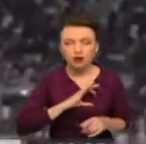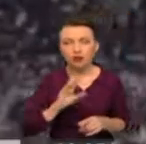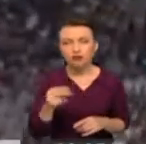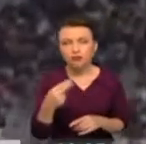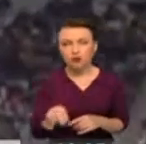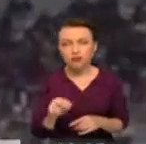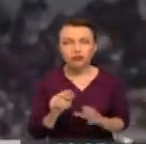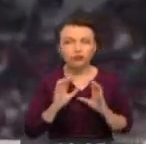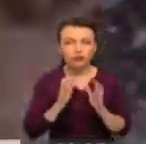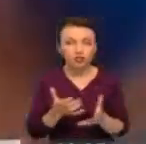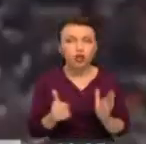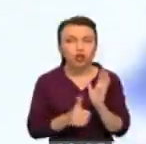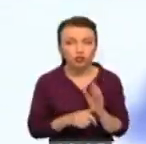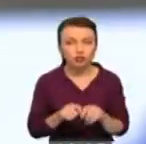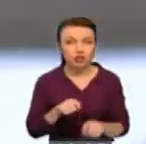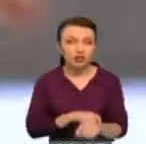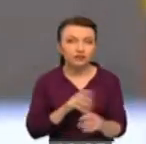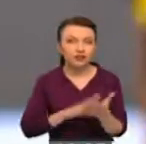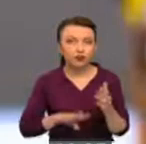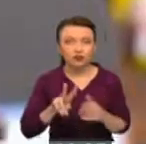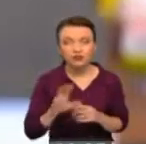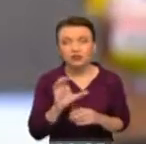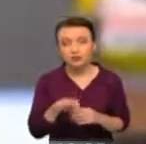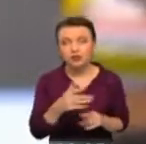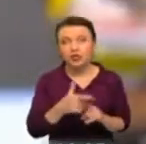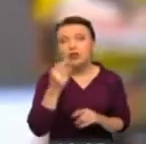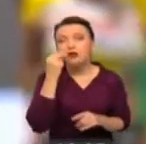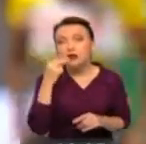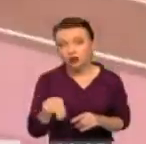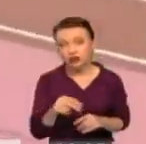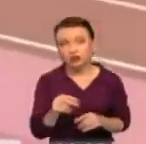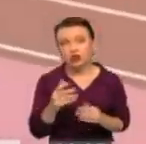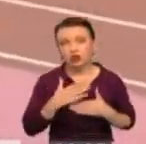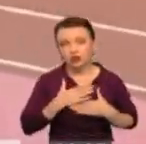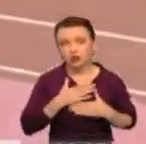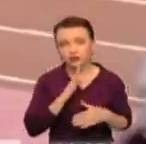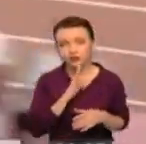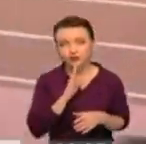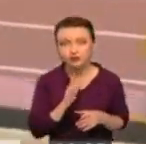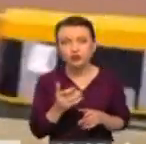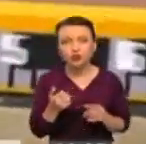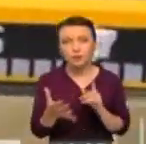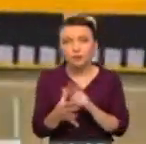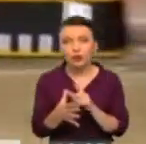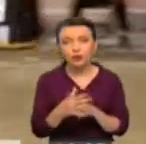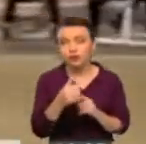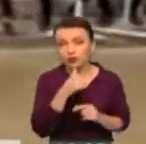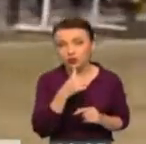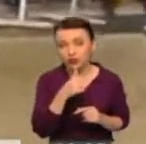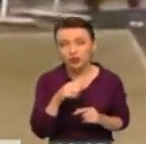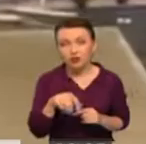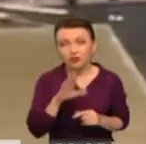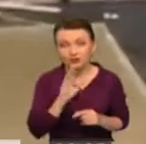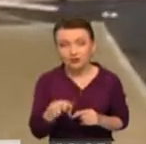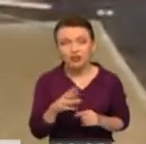Результат 6 метрів 92 сантиметри став найкращим в сезоні для нашої атлетки. До п'ятої спроби Бех-Романчук